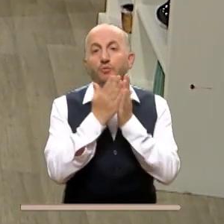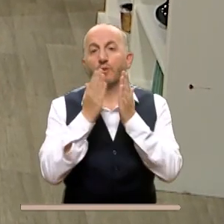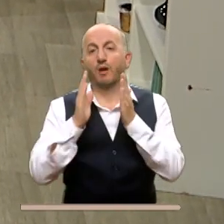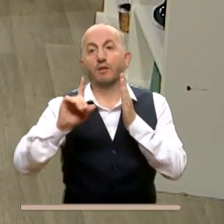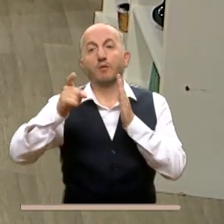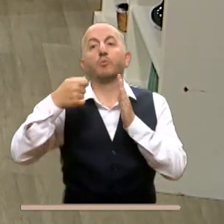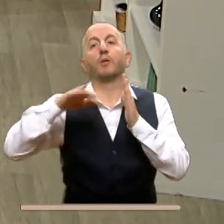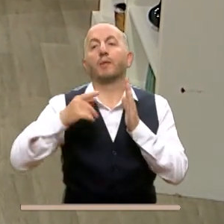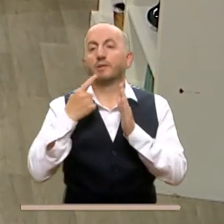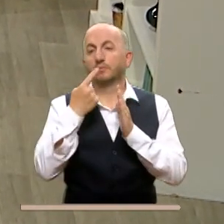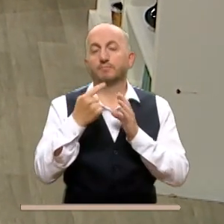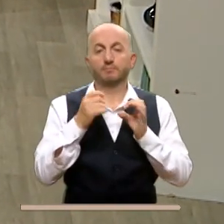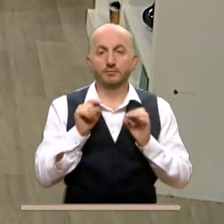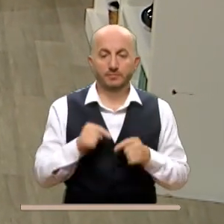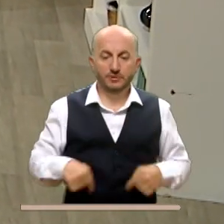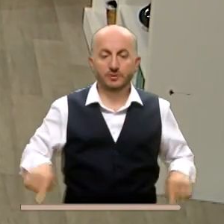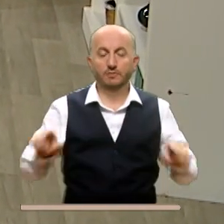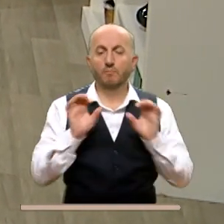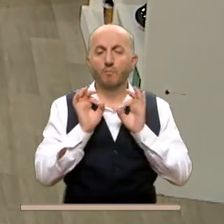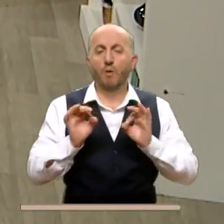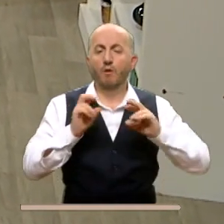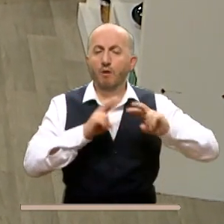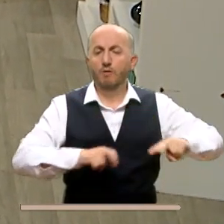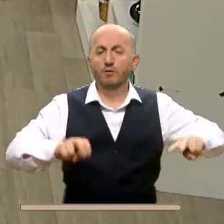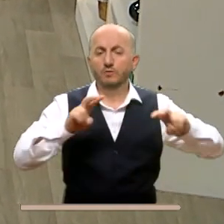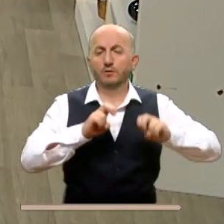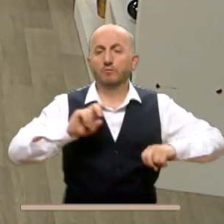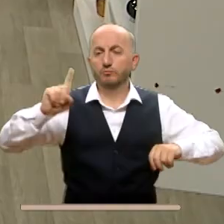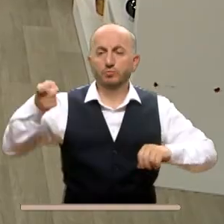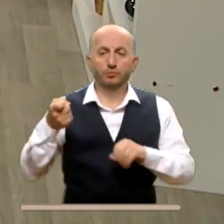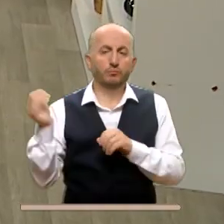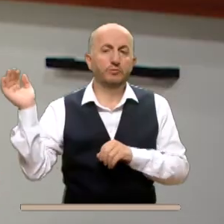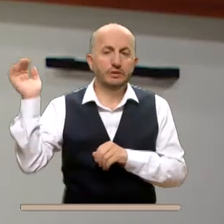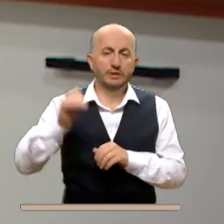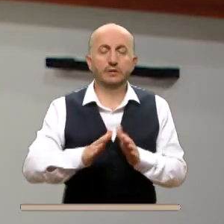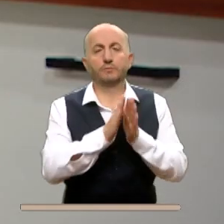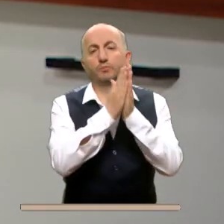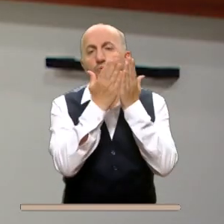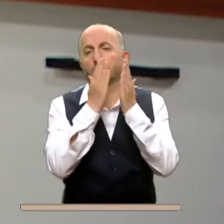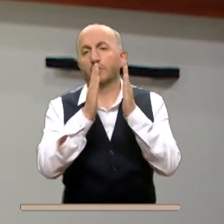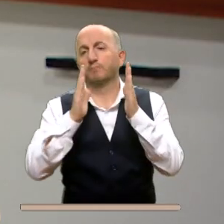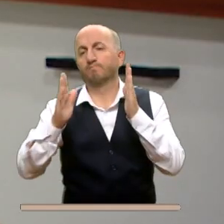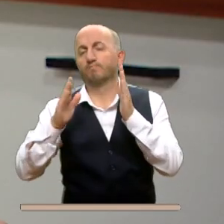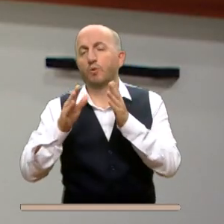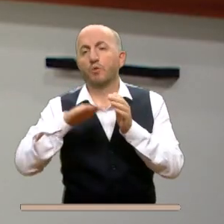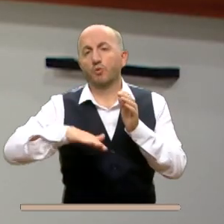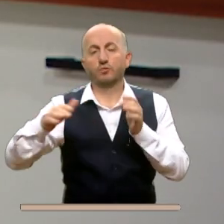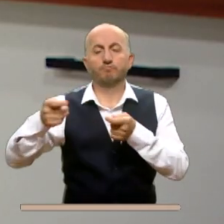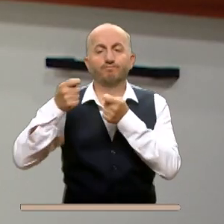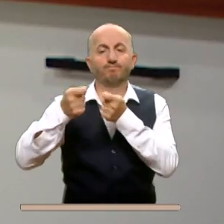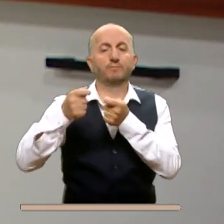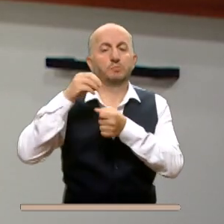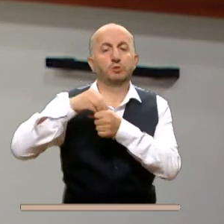dediğinizde biz muhakkak onu araştırıp bulup getirip kütüphanemizde mutlaka öğrencilerimizin eğitimi için